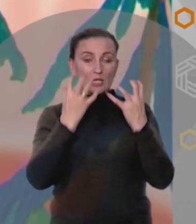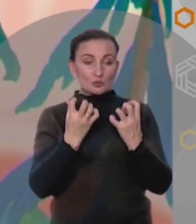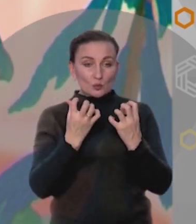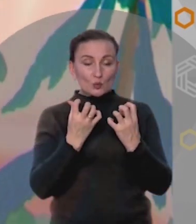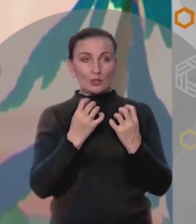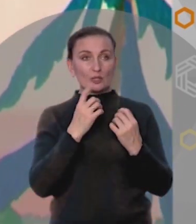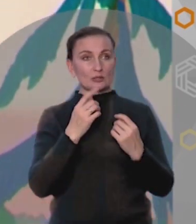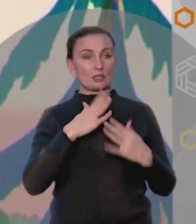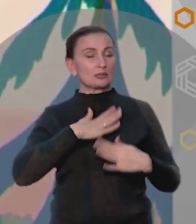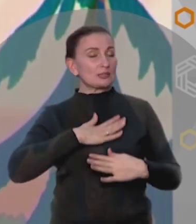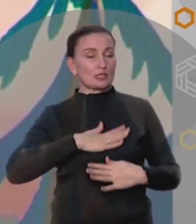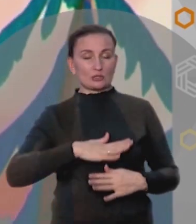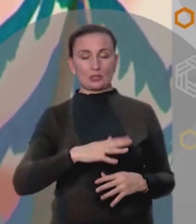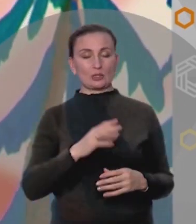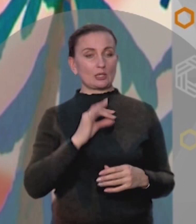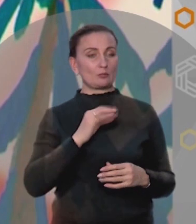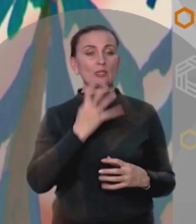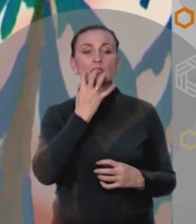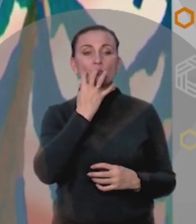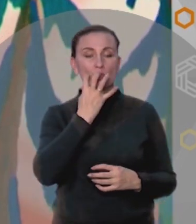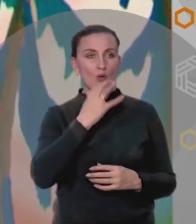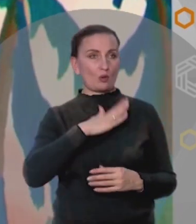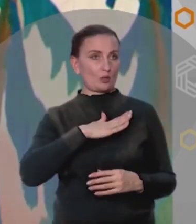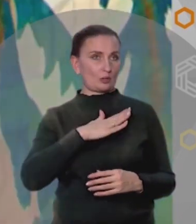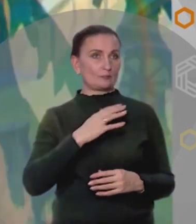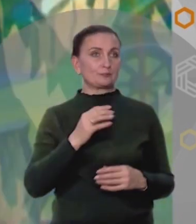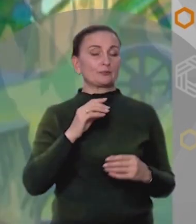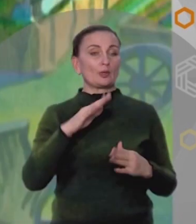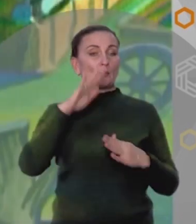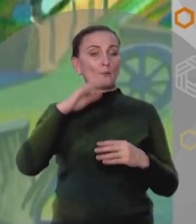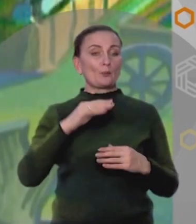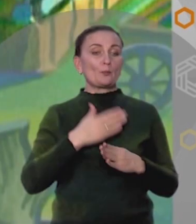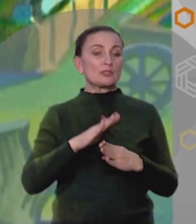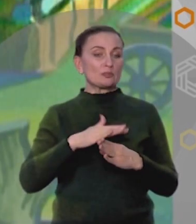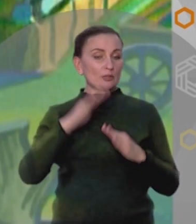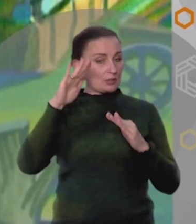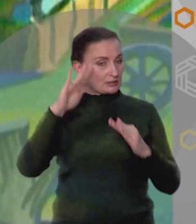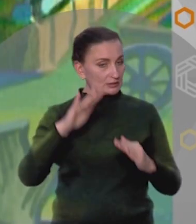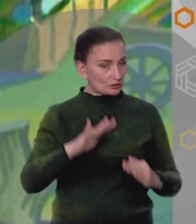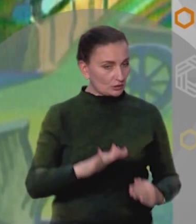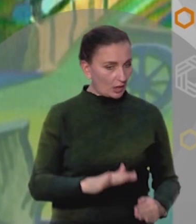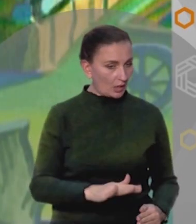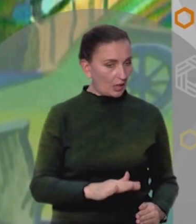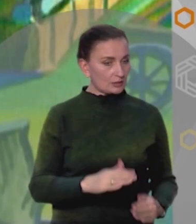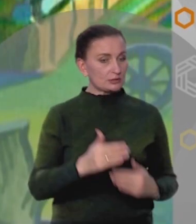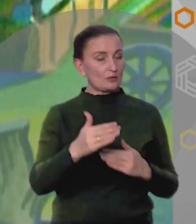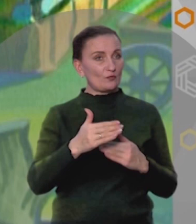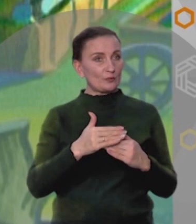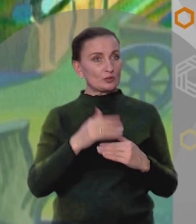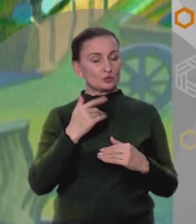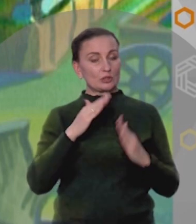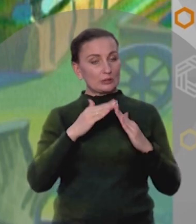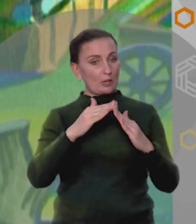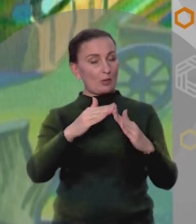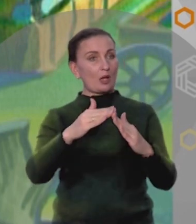даже зажмурилась от наслаждения. Так ей было тепло и хорошо. Постепенно комарик стал снижаться.